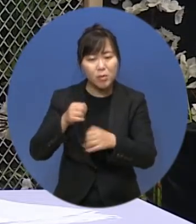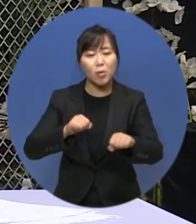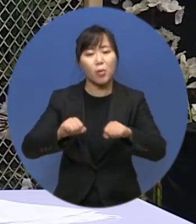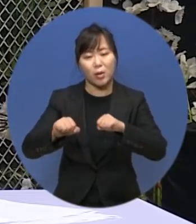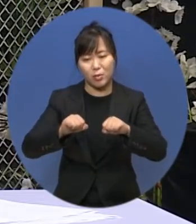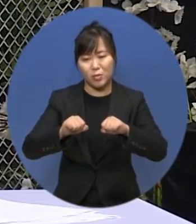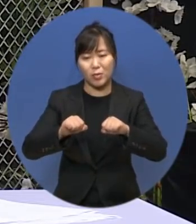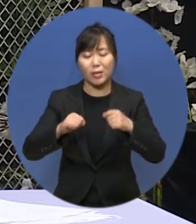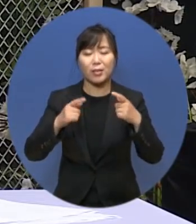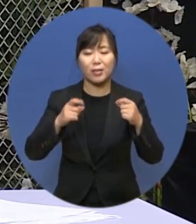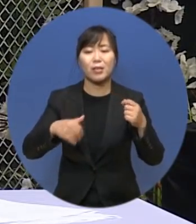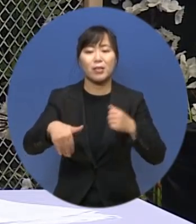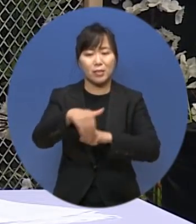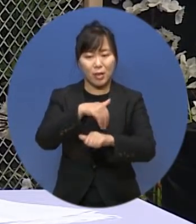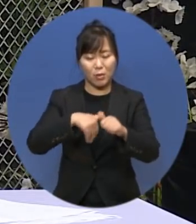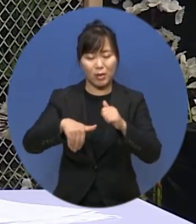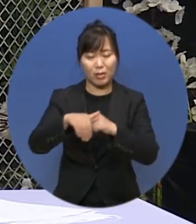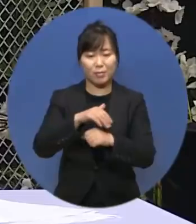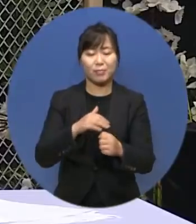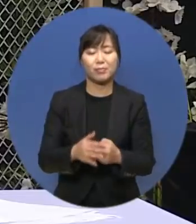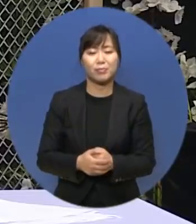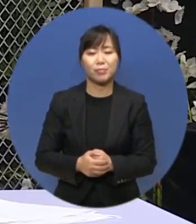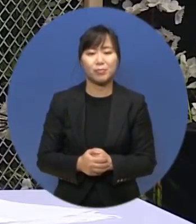있거나 또 이런 상황이라